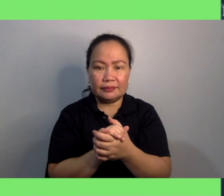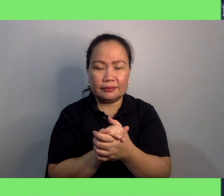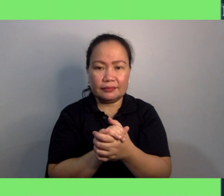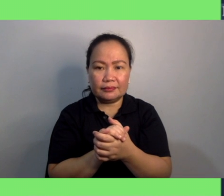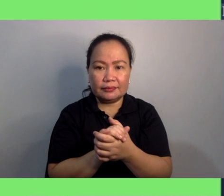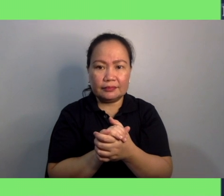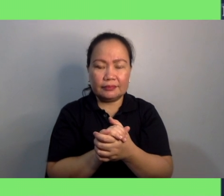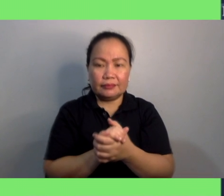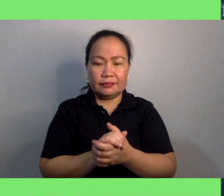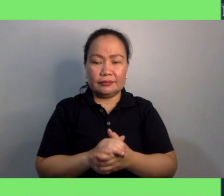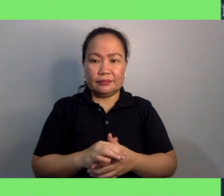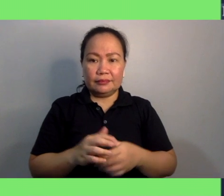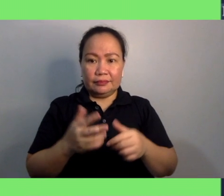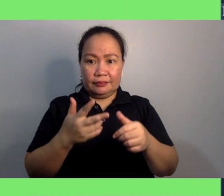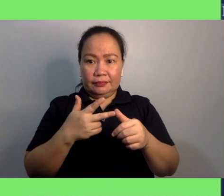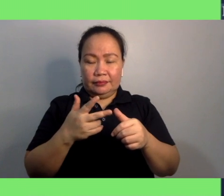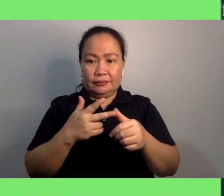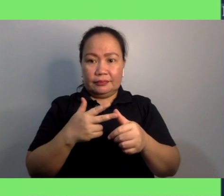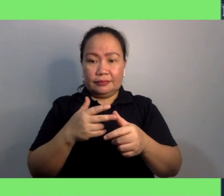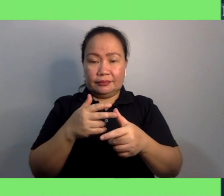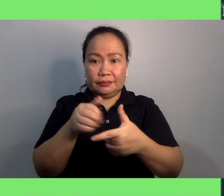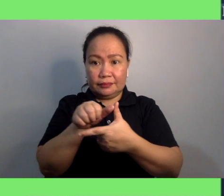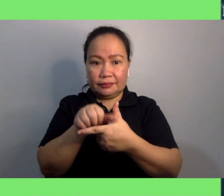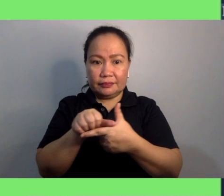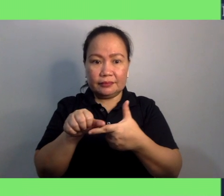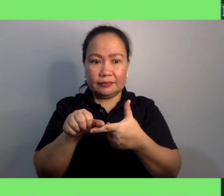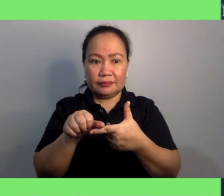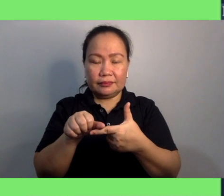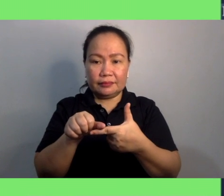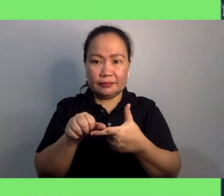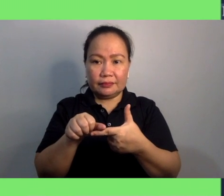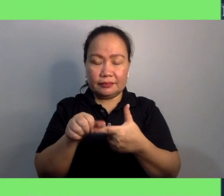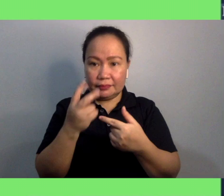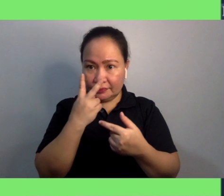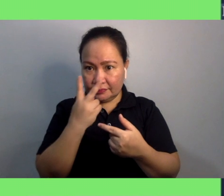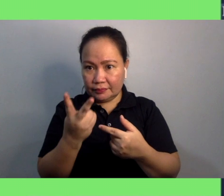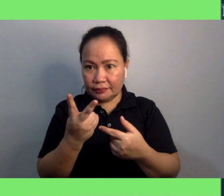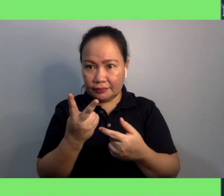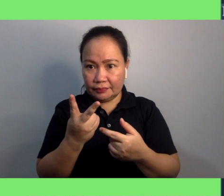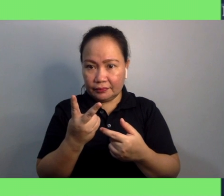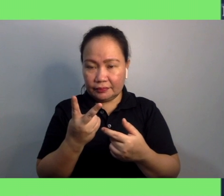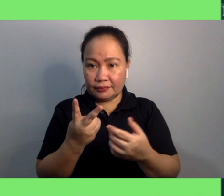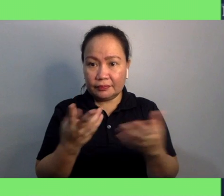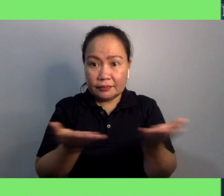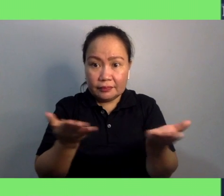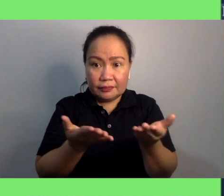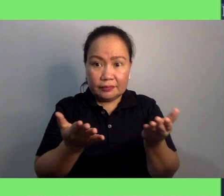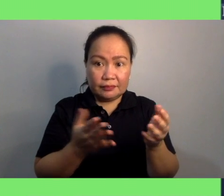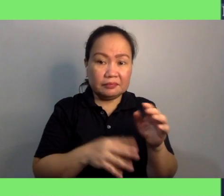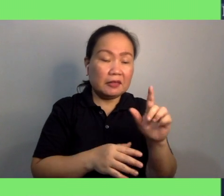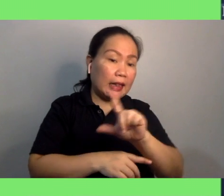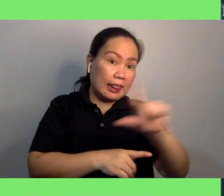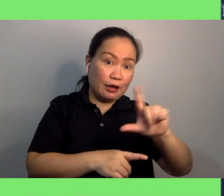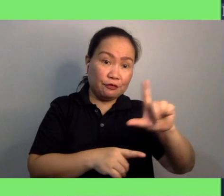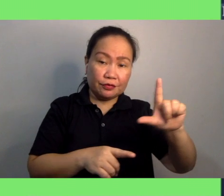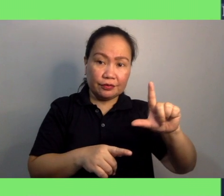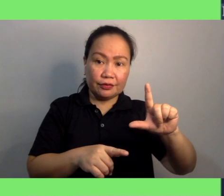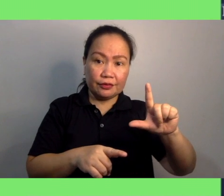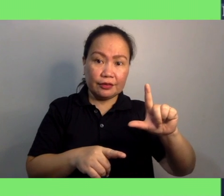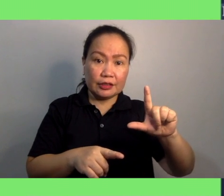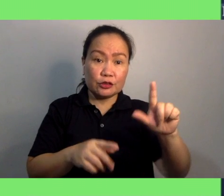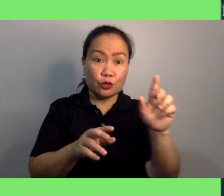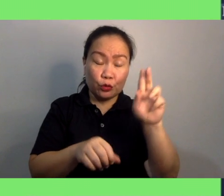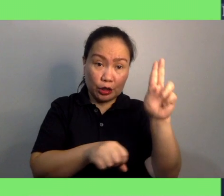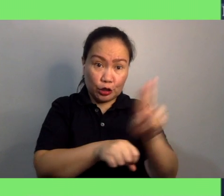proceed tayo sa pangatlong angle. So, eto naman, ang initial side niya ay nasa left. Okay, so